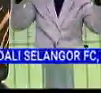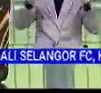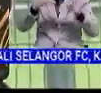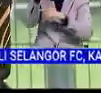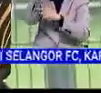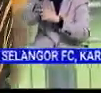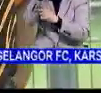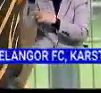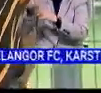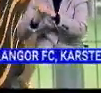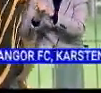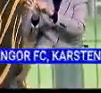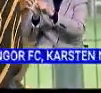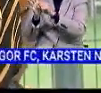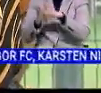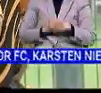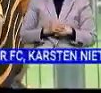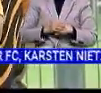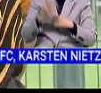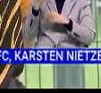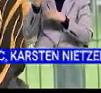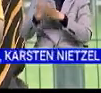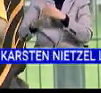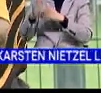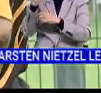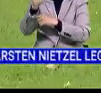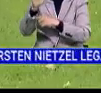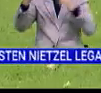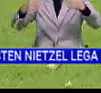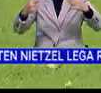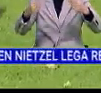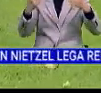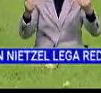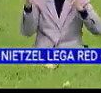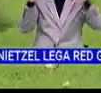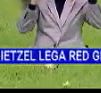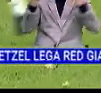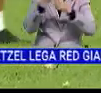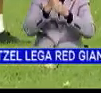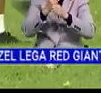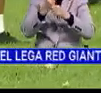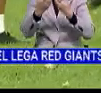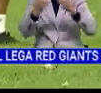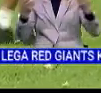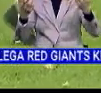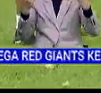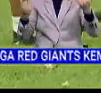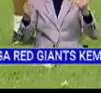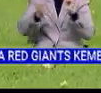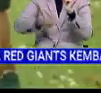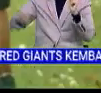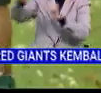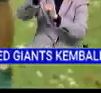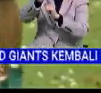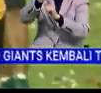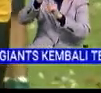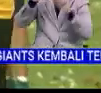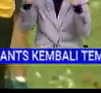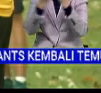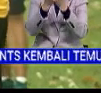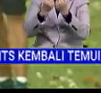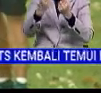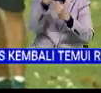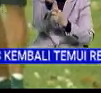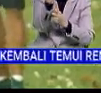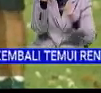gara-gara pandemik COVID-19. Selepas 5 perlawanan, Malaysia dipisahkan 2 mata di belakang Vietnam selaku pendahulu kumpulan dengan mengumpul